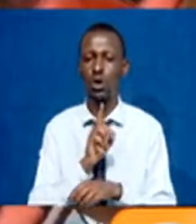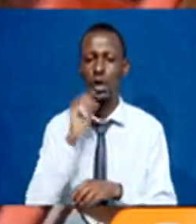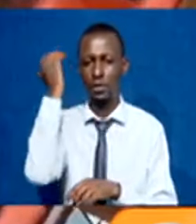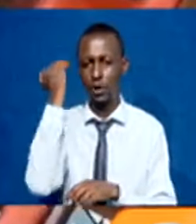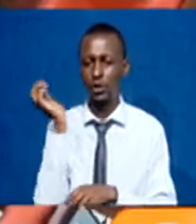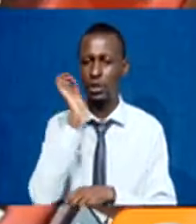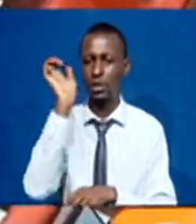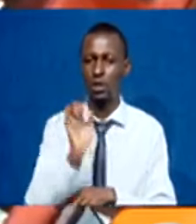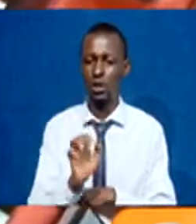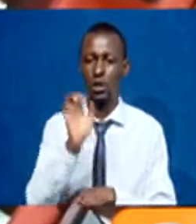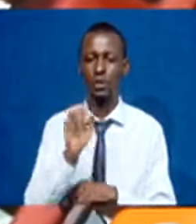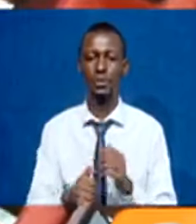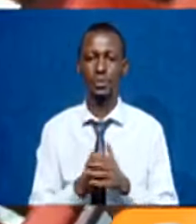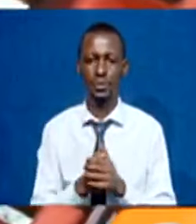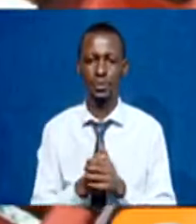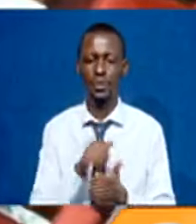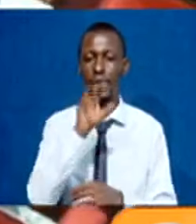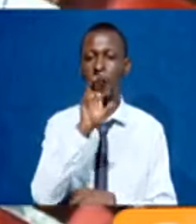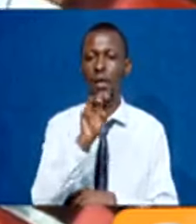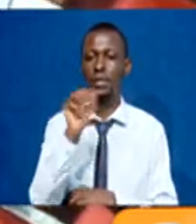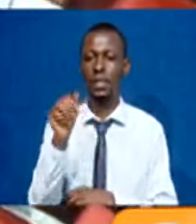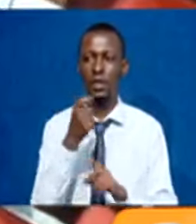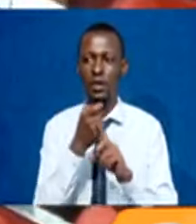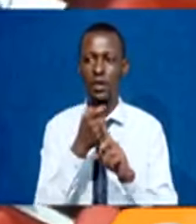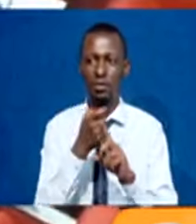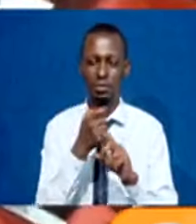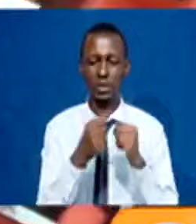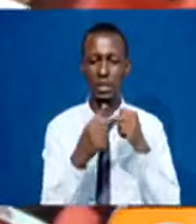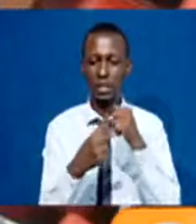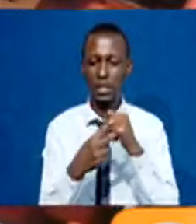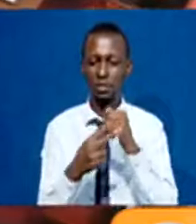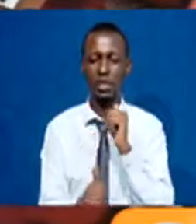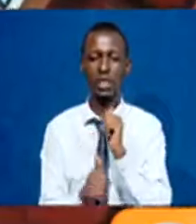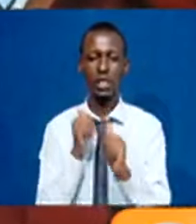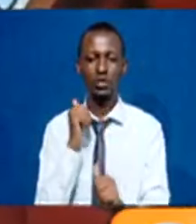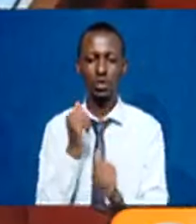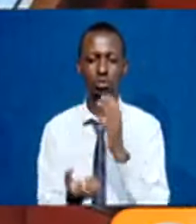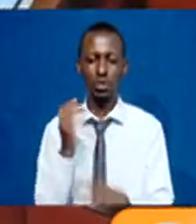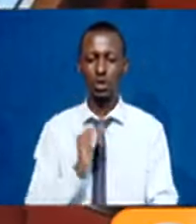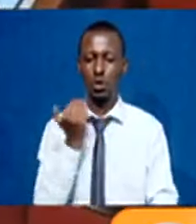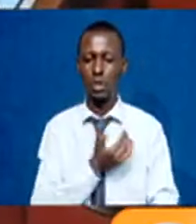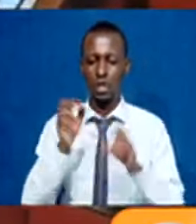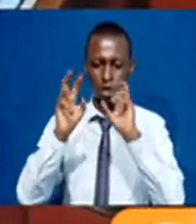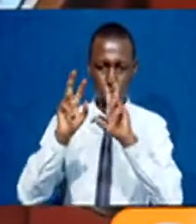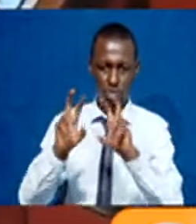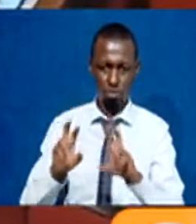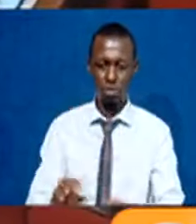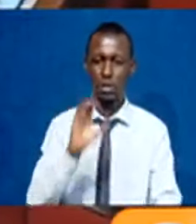Wawakilishi 67 kati ya 69 wamepinga kuundwa kwa kamati ya kumchunguza katibu huyo wa kaunti.